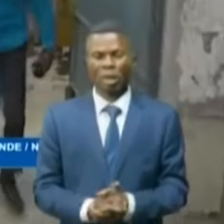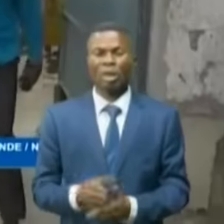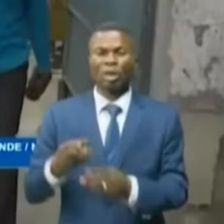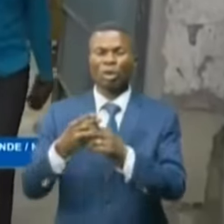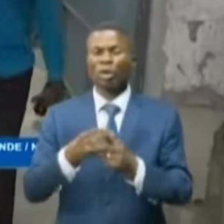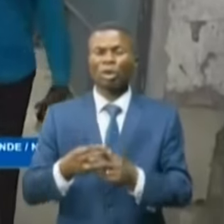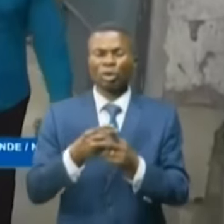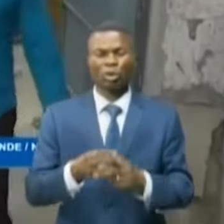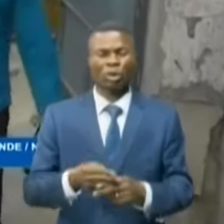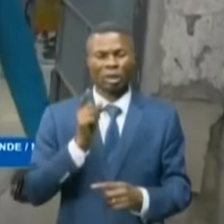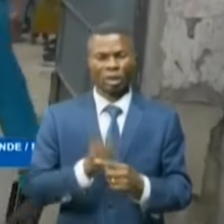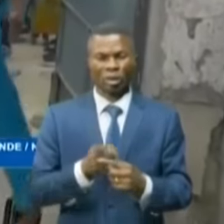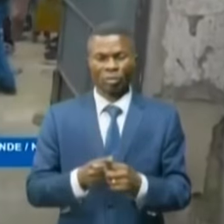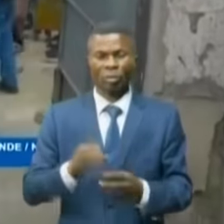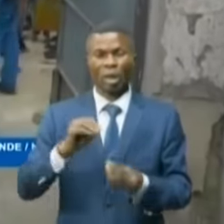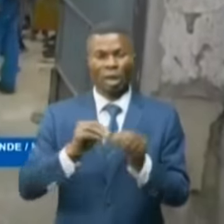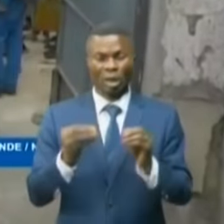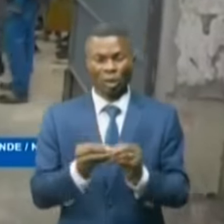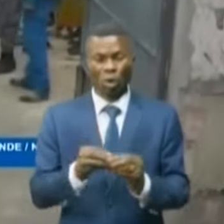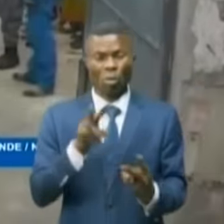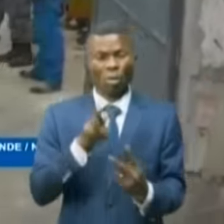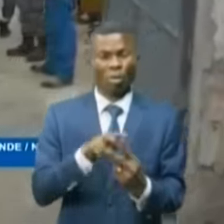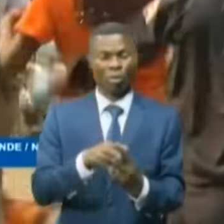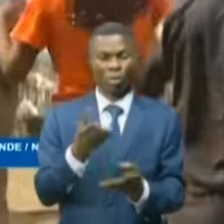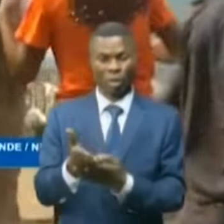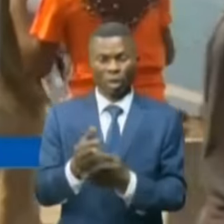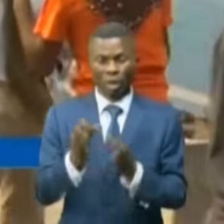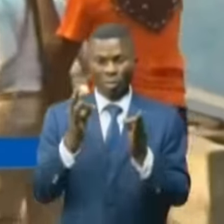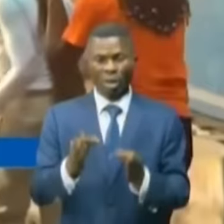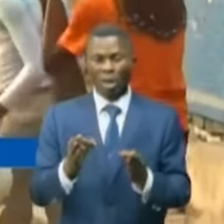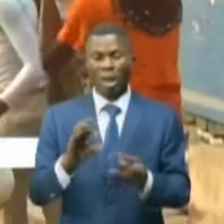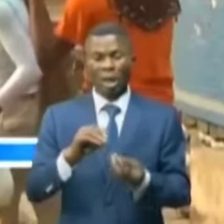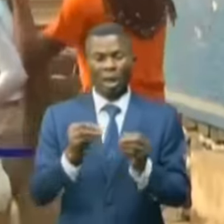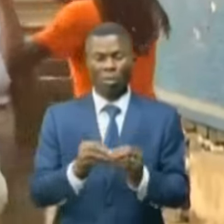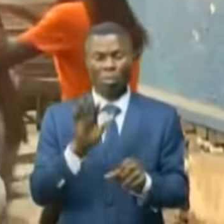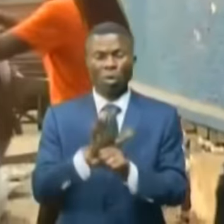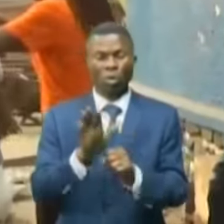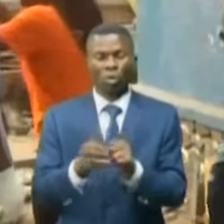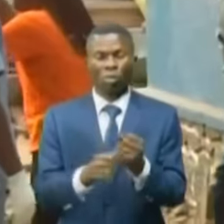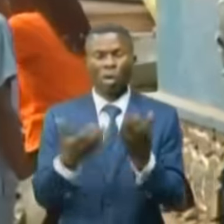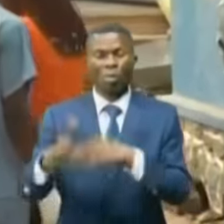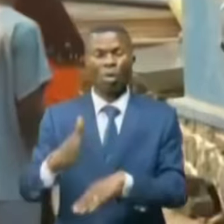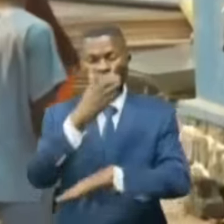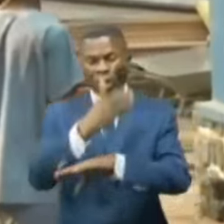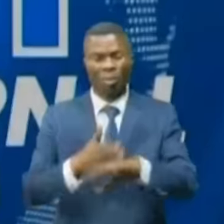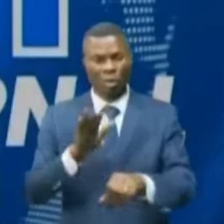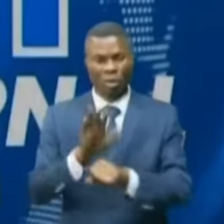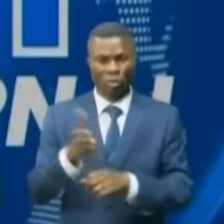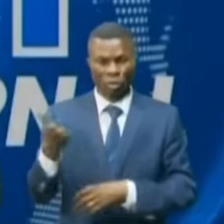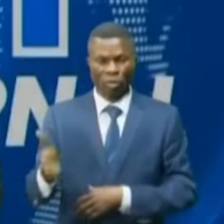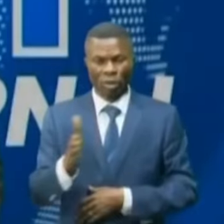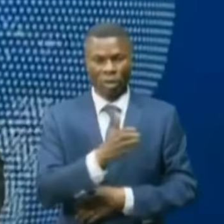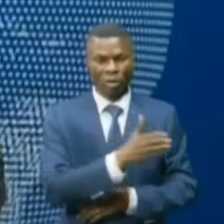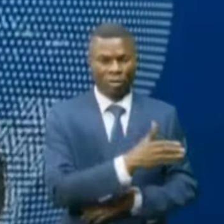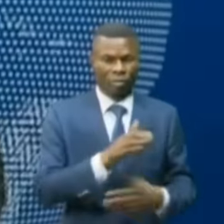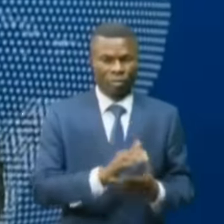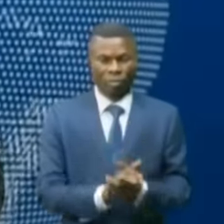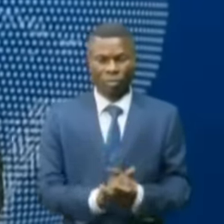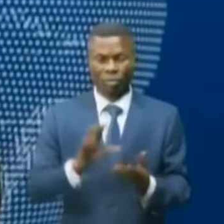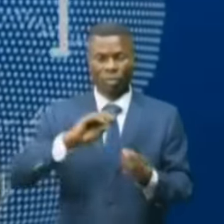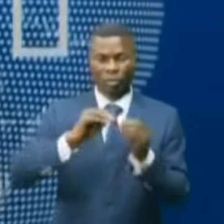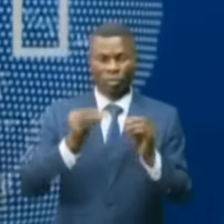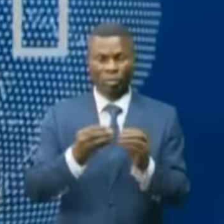forces de l'ordre. Le bilan reste encore provisoire. L'on parle de plusieurs morts et blessés. Ce